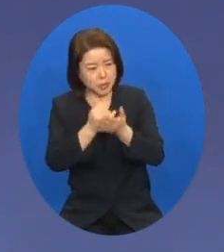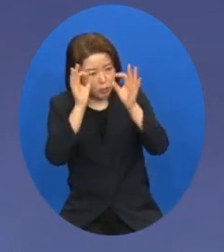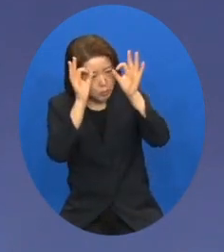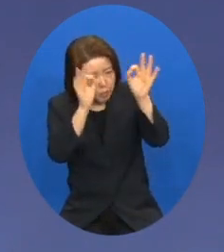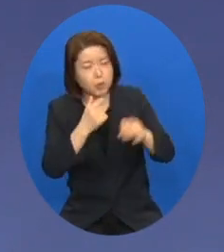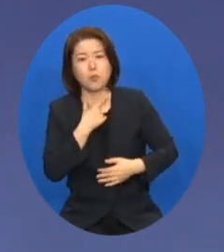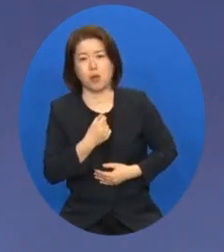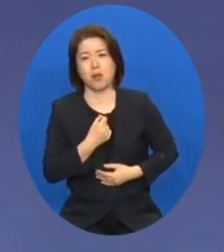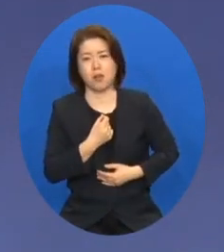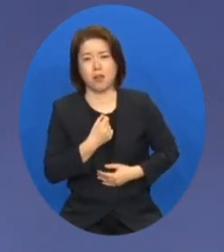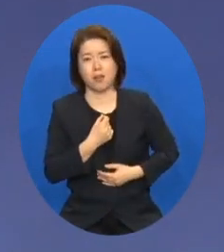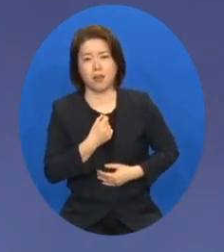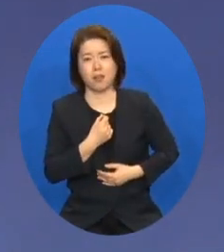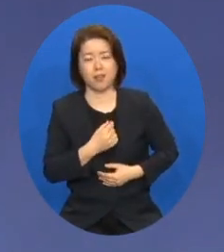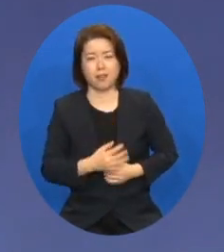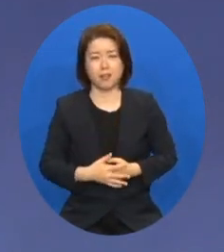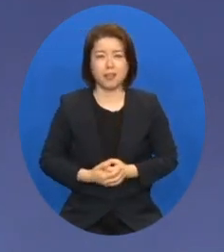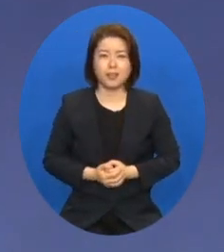원합니다